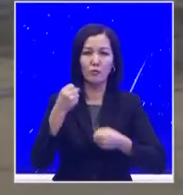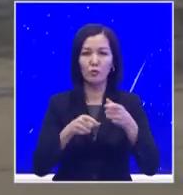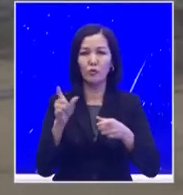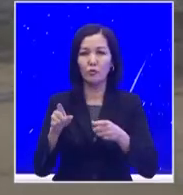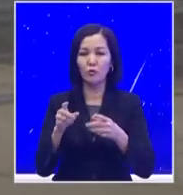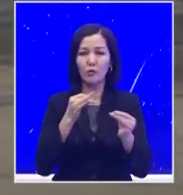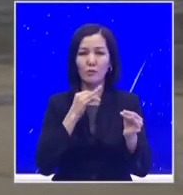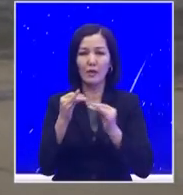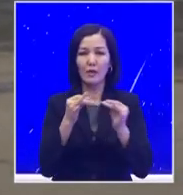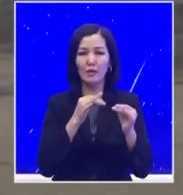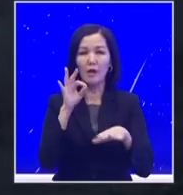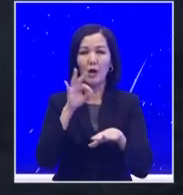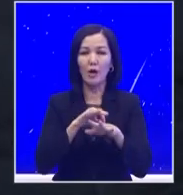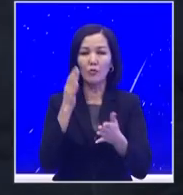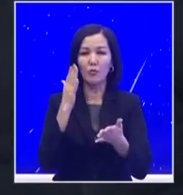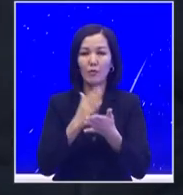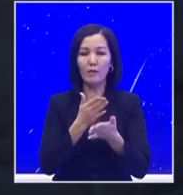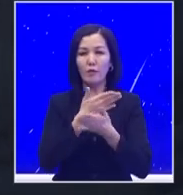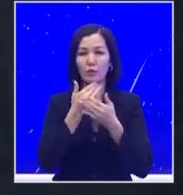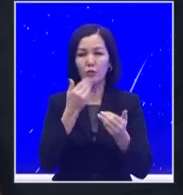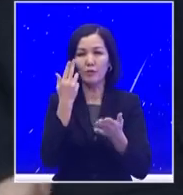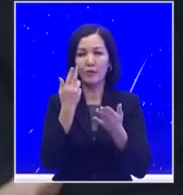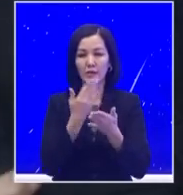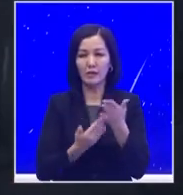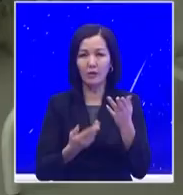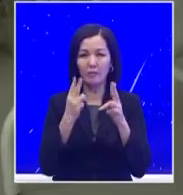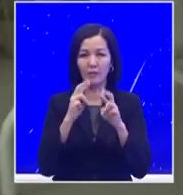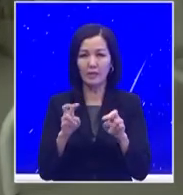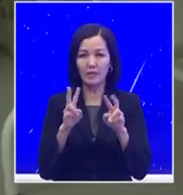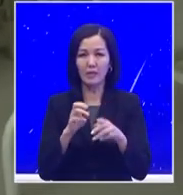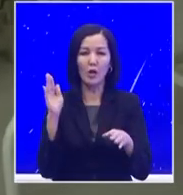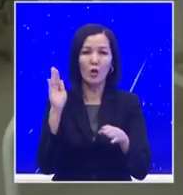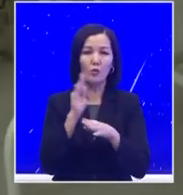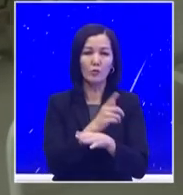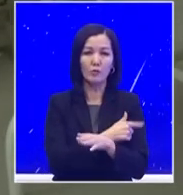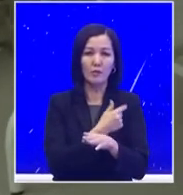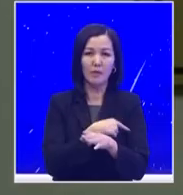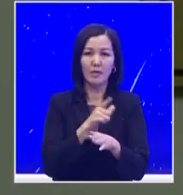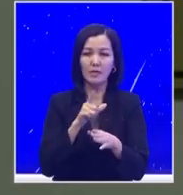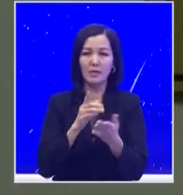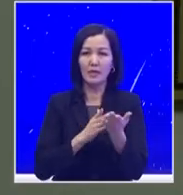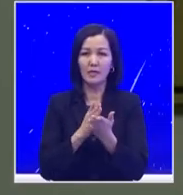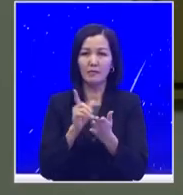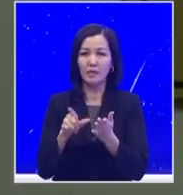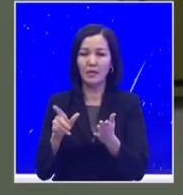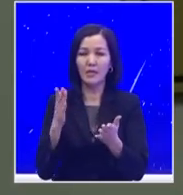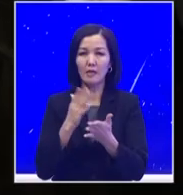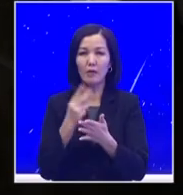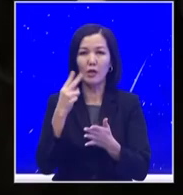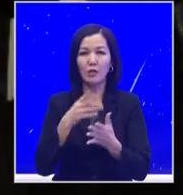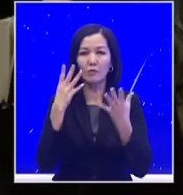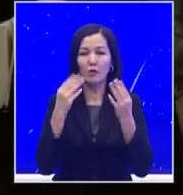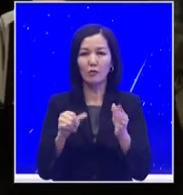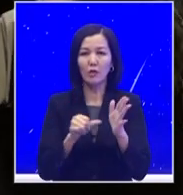арасында вирустың белгілері бар жоғын анықтайды. Бұл өткізу пунктінде қазір қосымша мамандар тартылды. Айта кетейік, соңғы 20 күнде мұнда